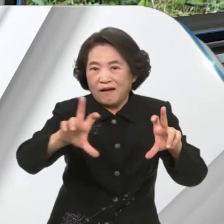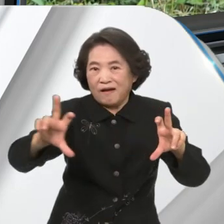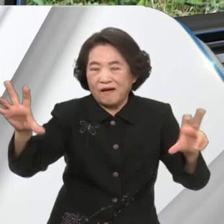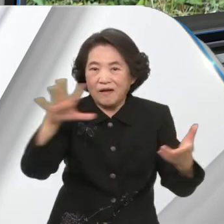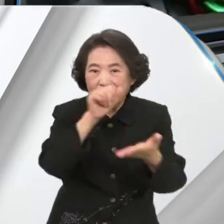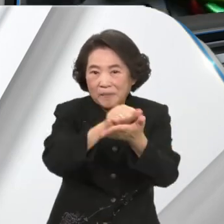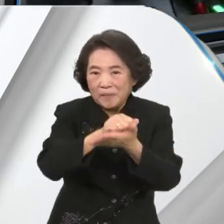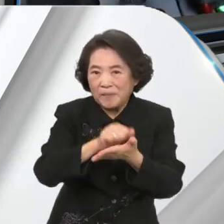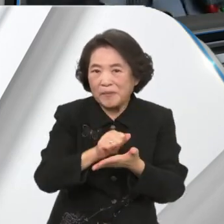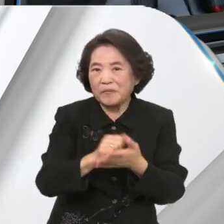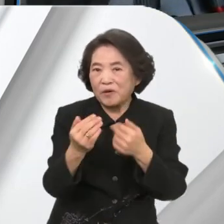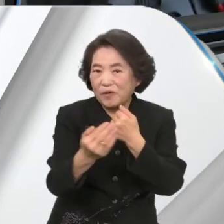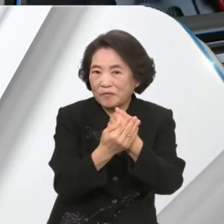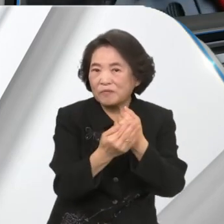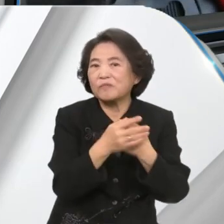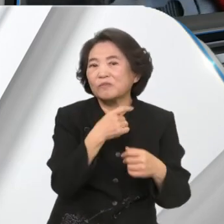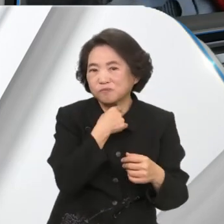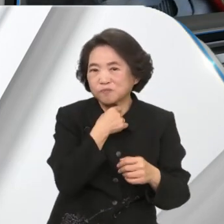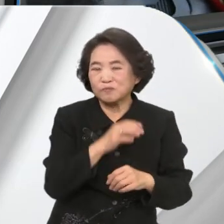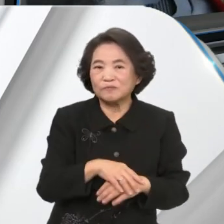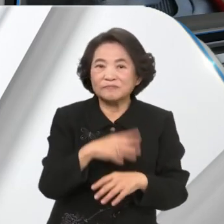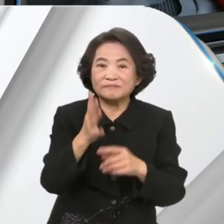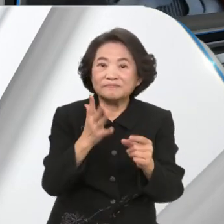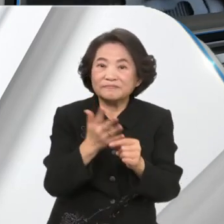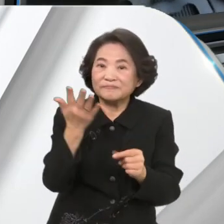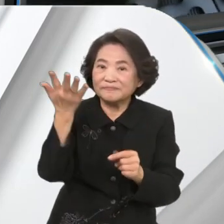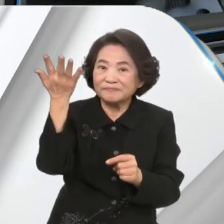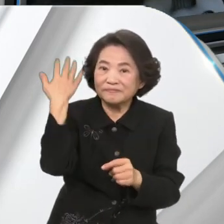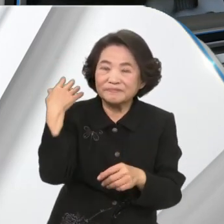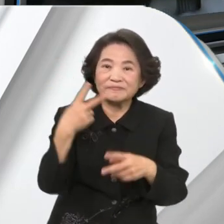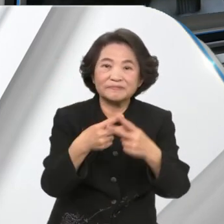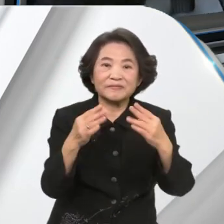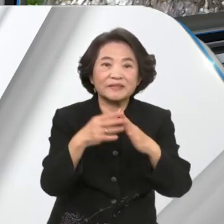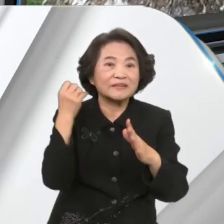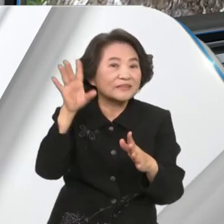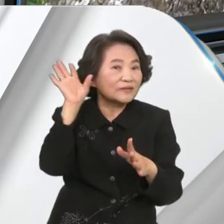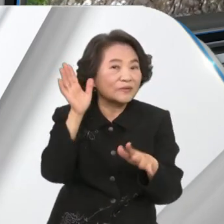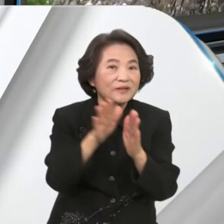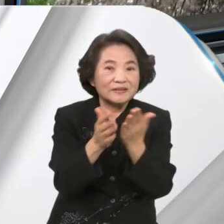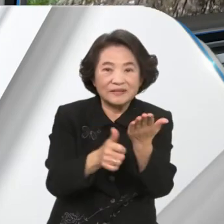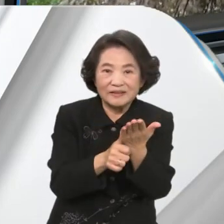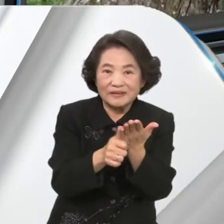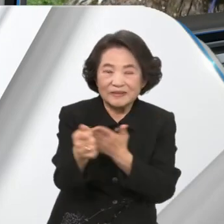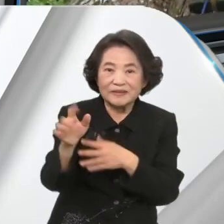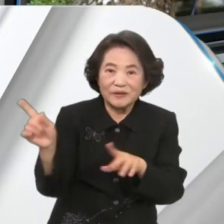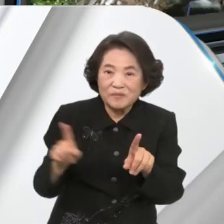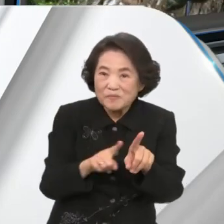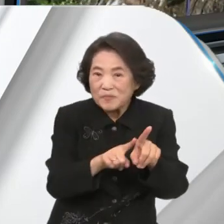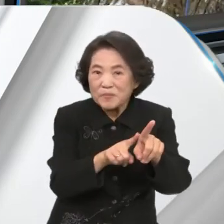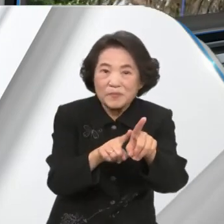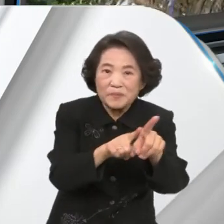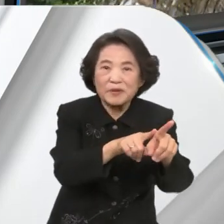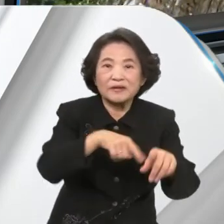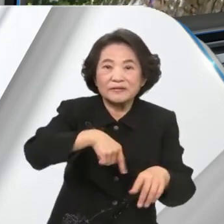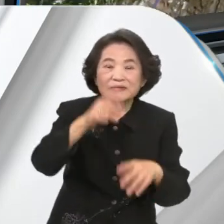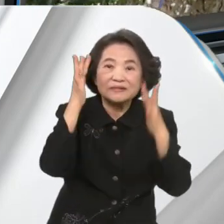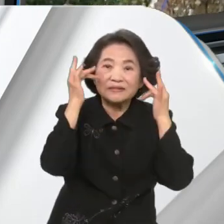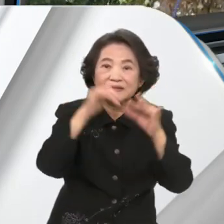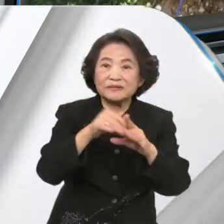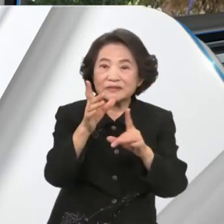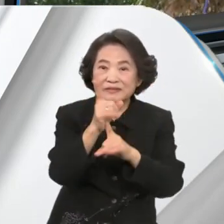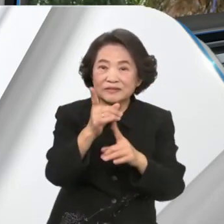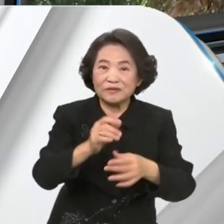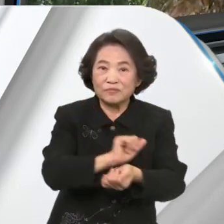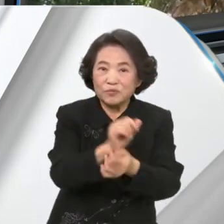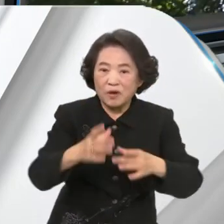所谓留下的当珍贵的资料。五年前，客家新闻杂志每次谈到齐家军，去到